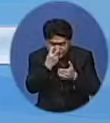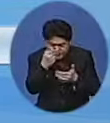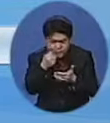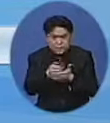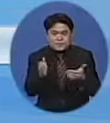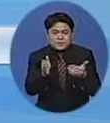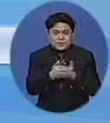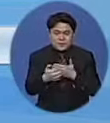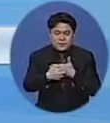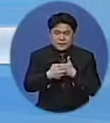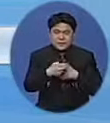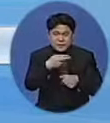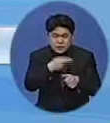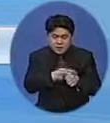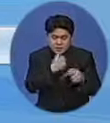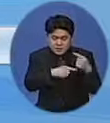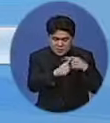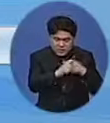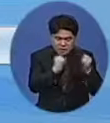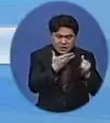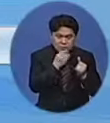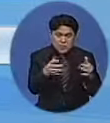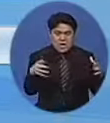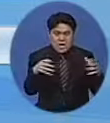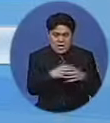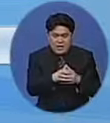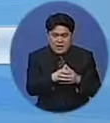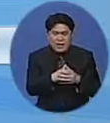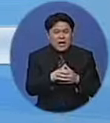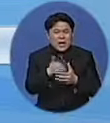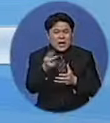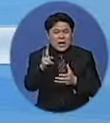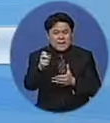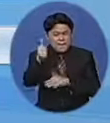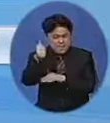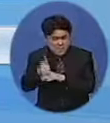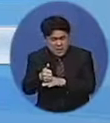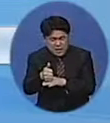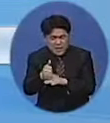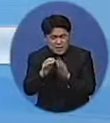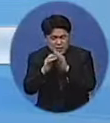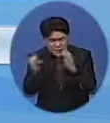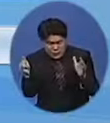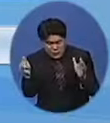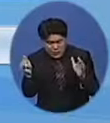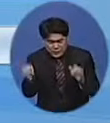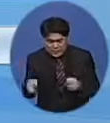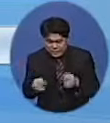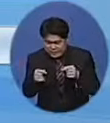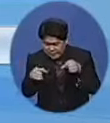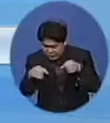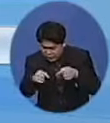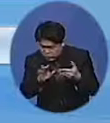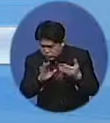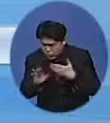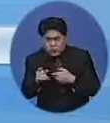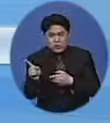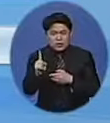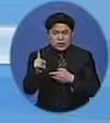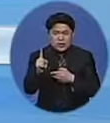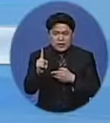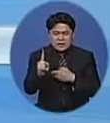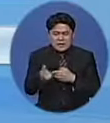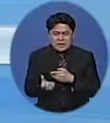의사와 간호사, 사회복지사가 팀을 이뤄 말기 암환자와 가족에게 환자의료 자문을 실시해 조기에 완화